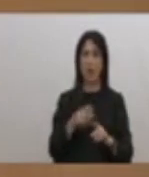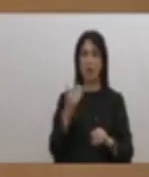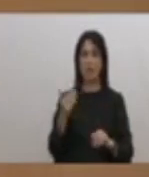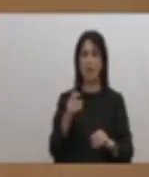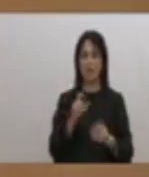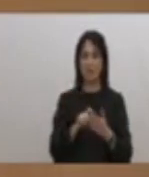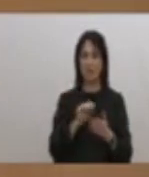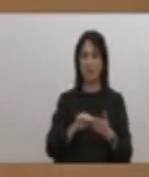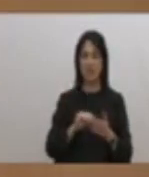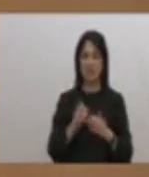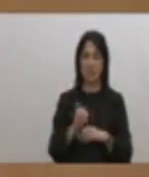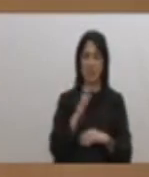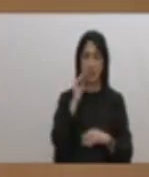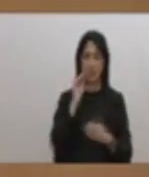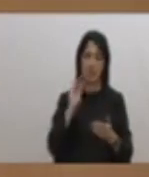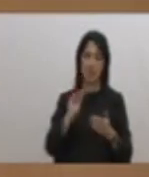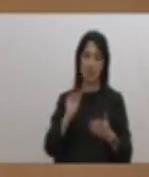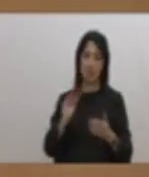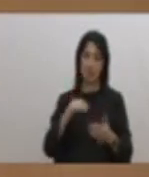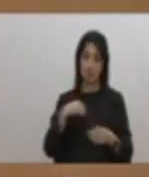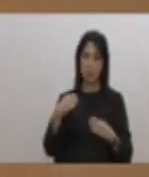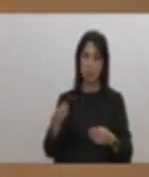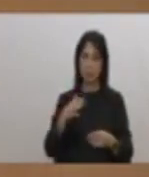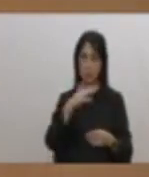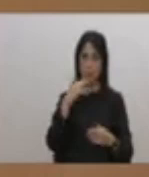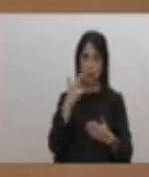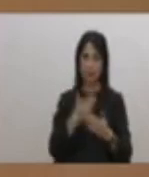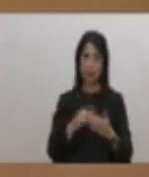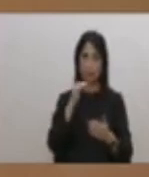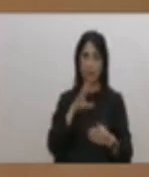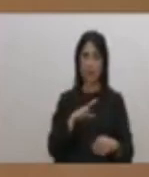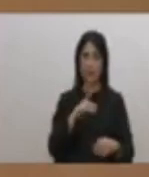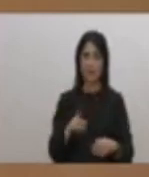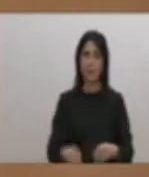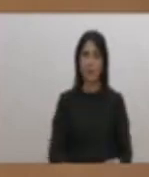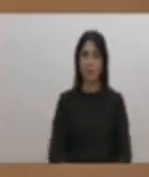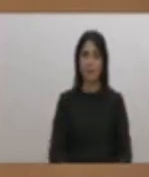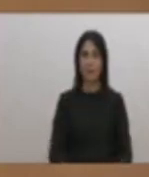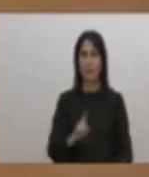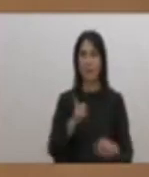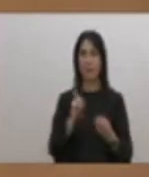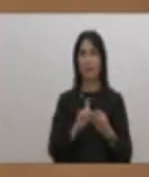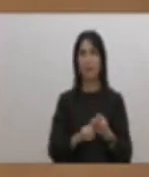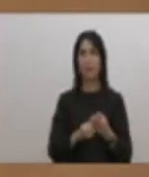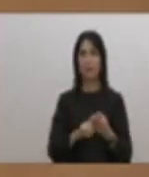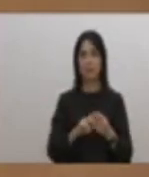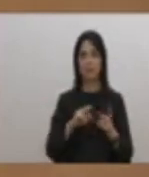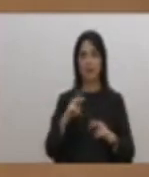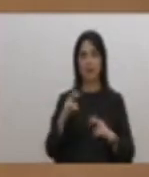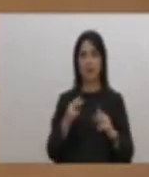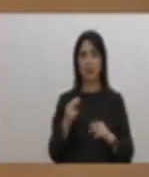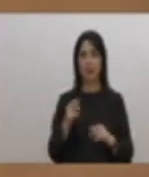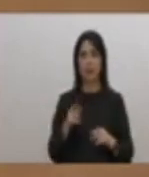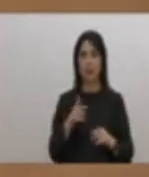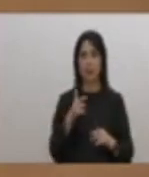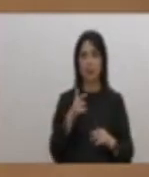ტექსტი გამოგვიგზავნეთ, თარიღებს მე ჩაგიწერთ, უამრავი მარცხი როდის იყო. რაც შეეხება ინფლაციას, ბატონი რომანი